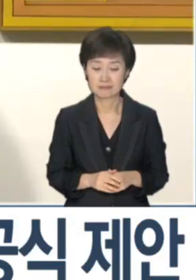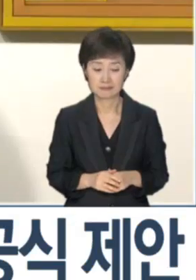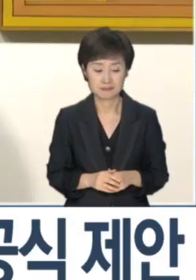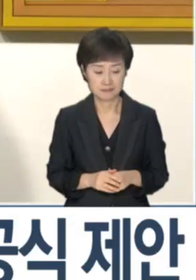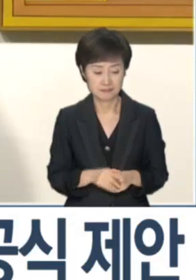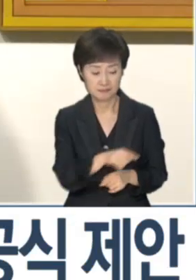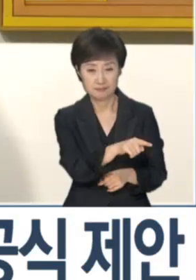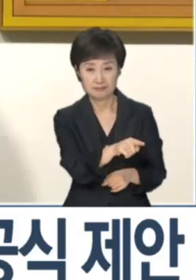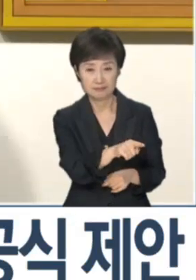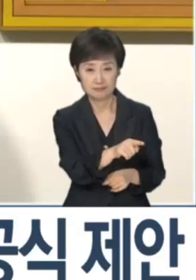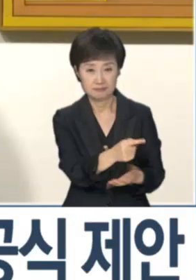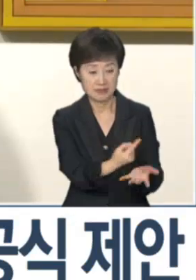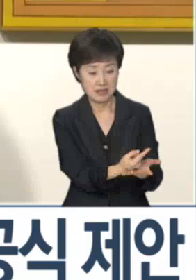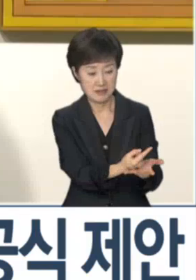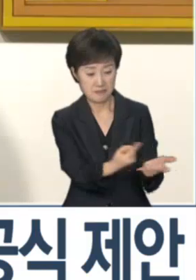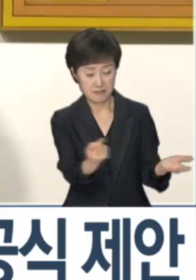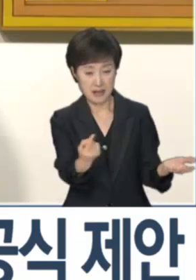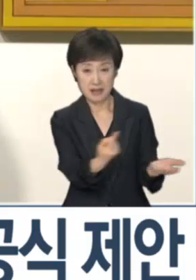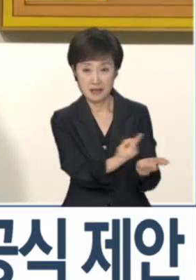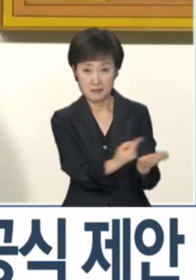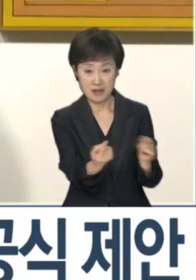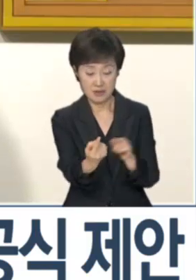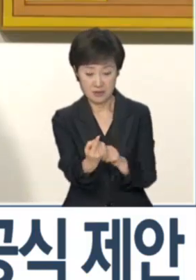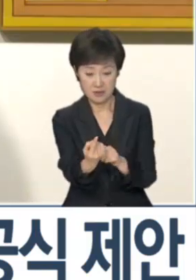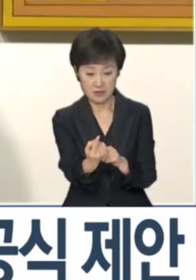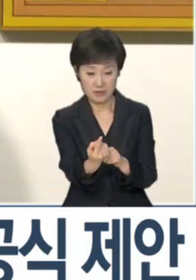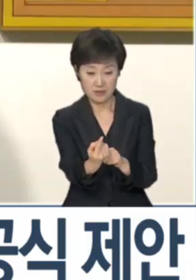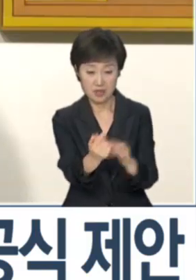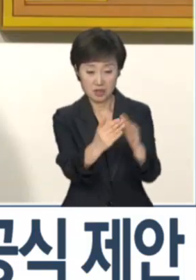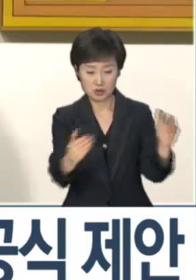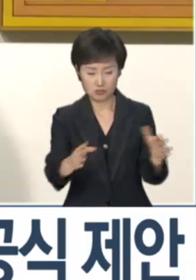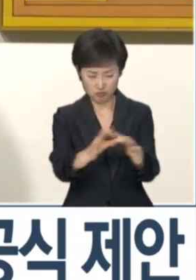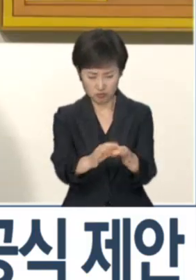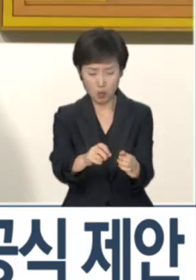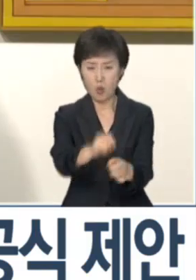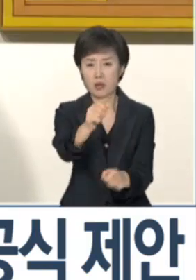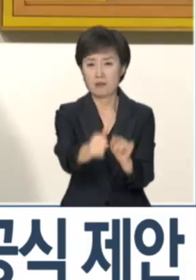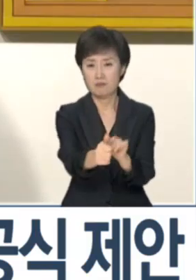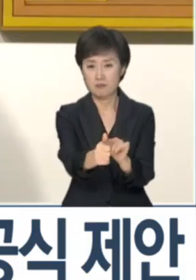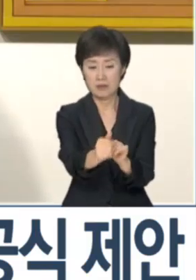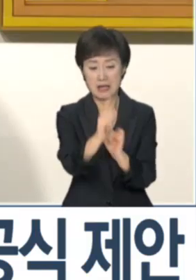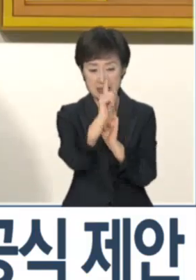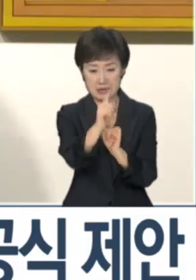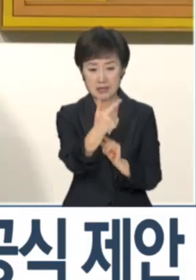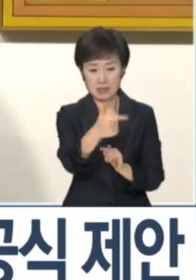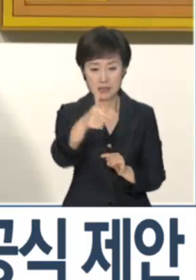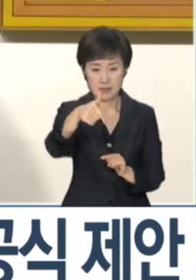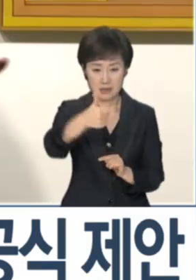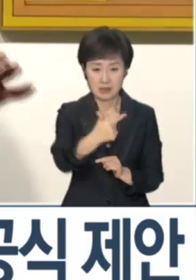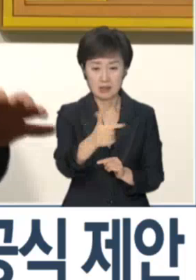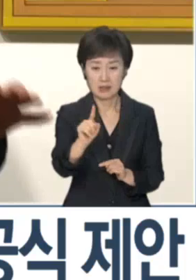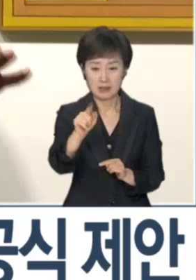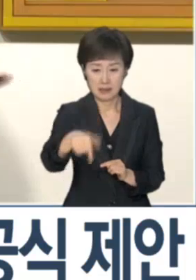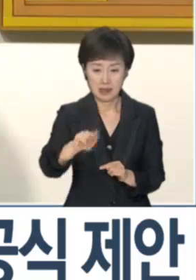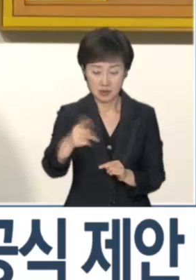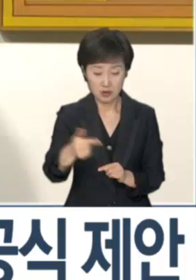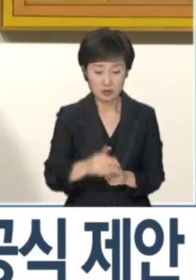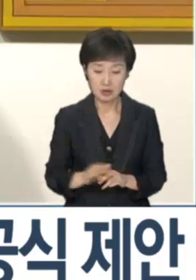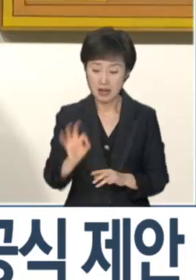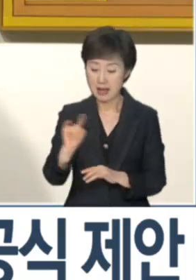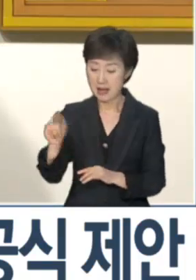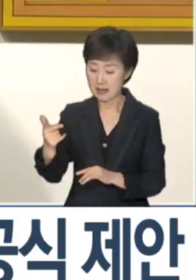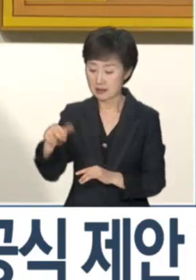민주당의 전통적인 텃밭 호남 출신인 이낙연 전 대표를 국민의힘으로 오라고 하는